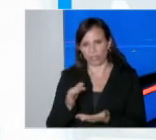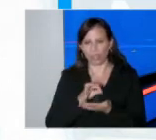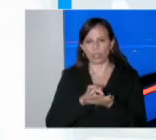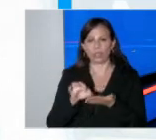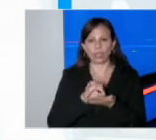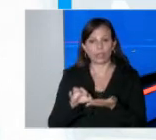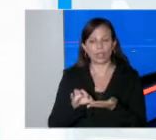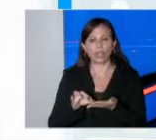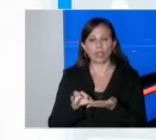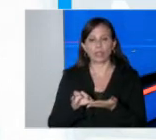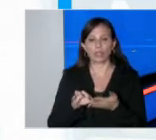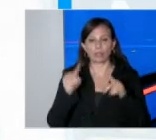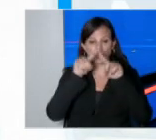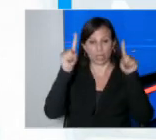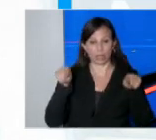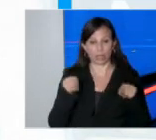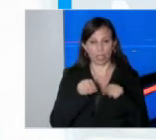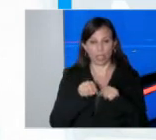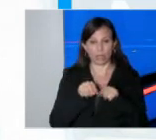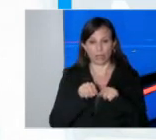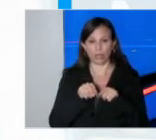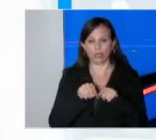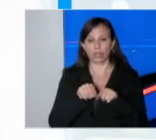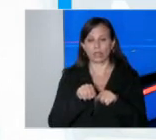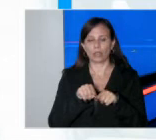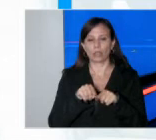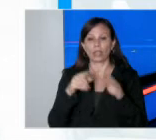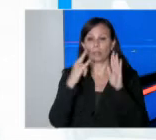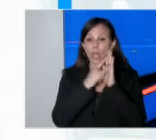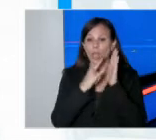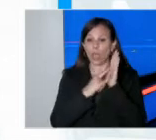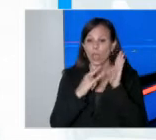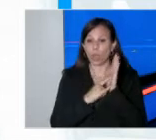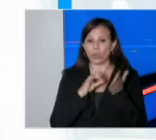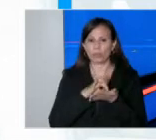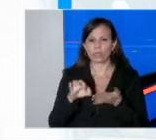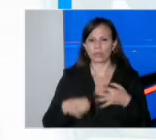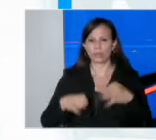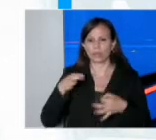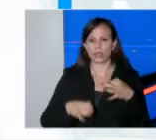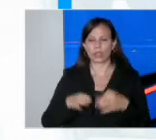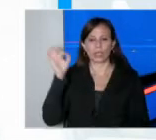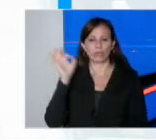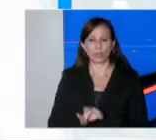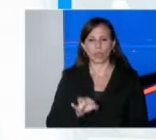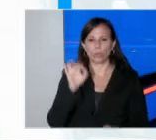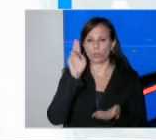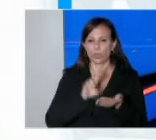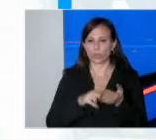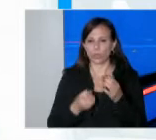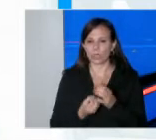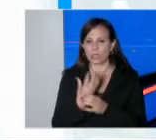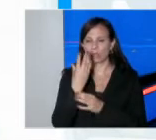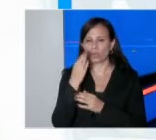והיוצר, וצירף את תוכנו של מזכר שקיבל מאקום לגבי תזכיר החוק של משרד המשפטים המבקש לפגוע, כך על פי היוצרים,